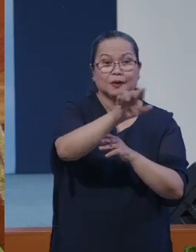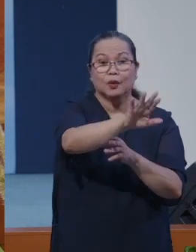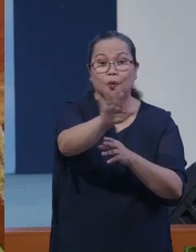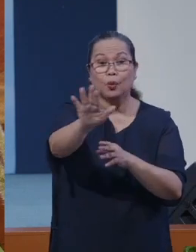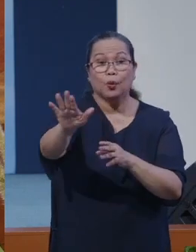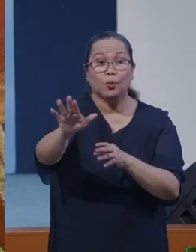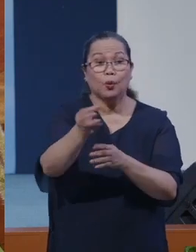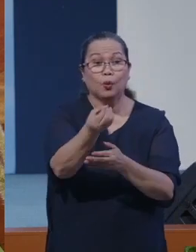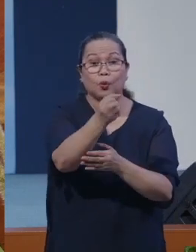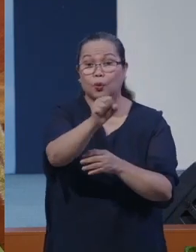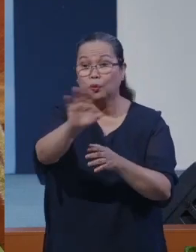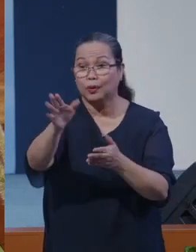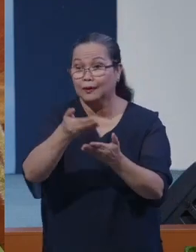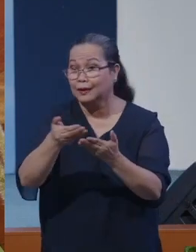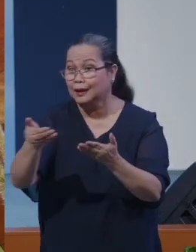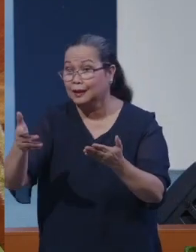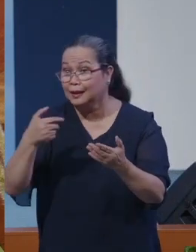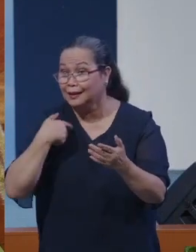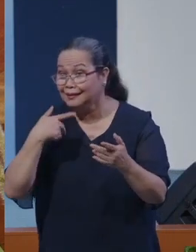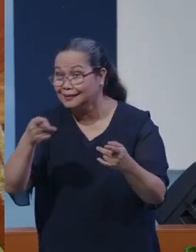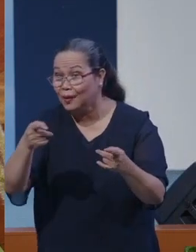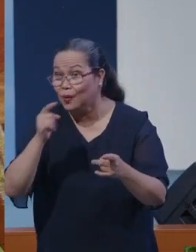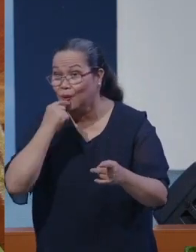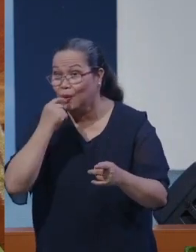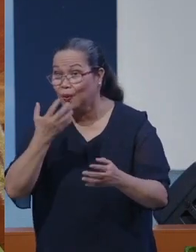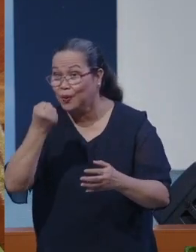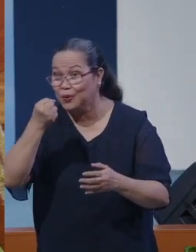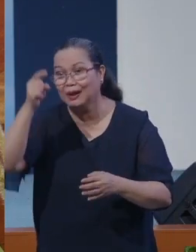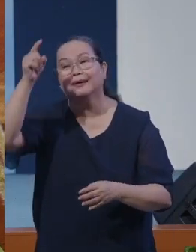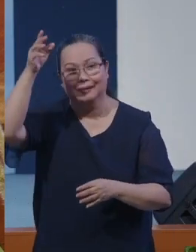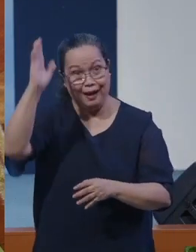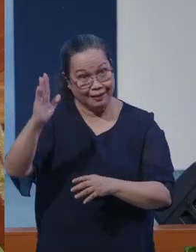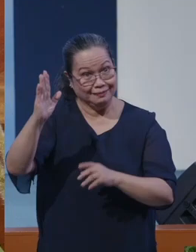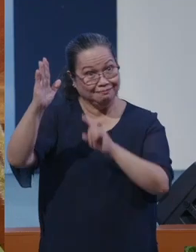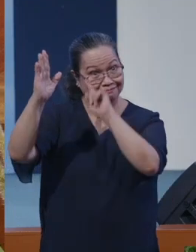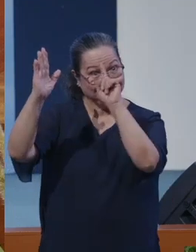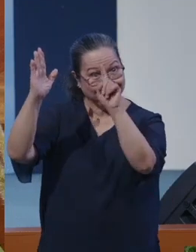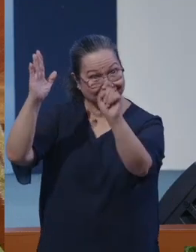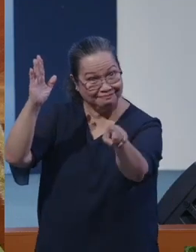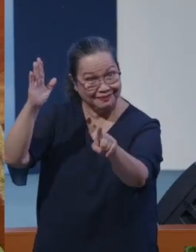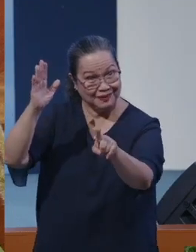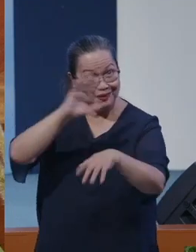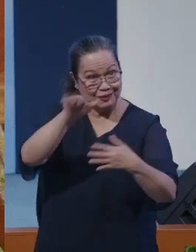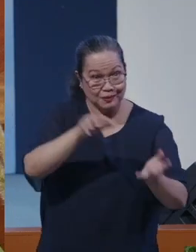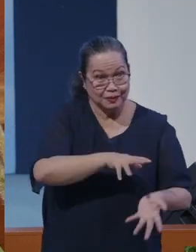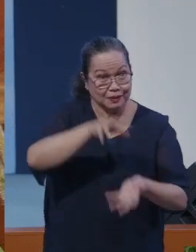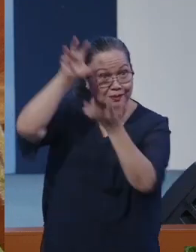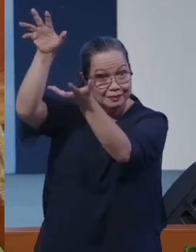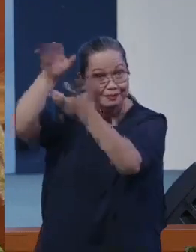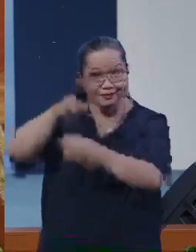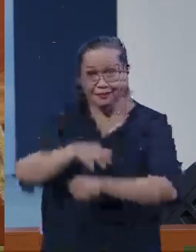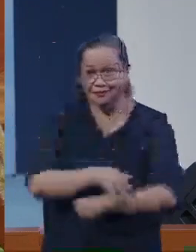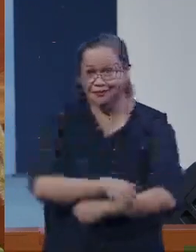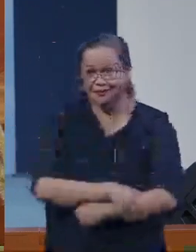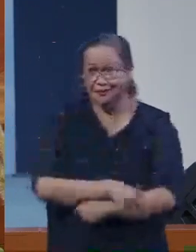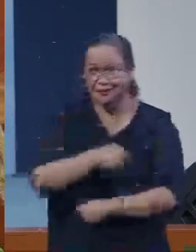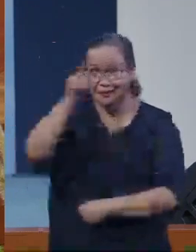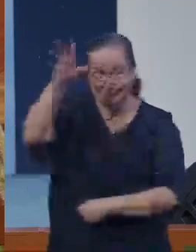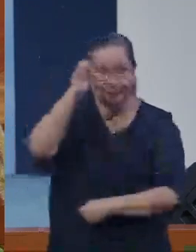may-ari? Hindi ba siya? Di lahat ng hawak mo sa bank account mo, pwede niyang